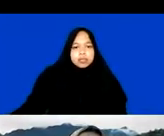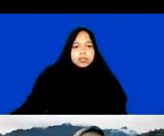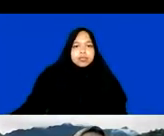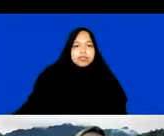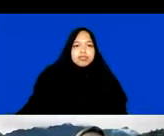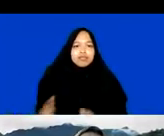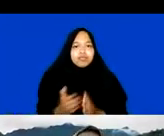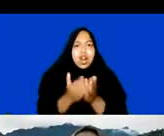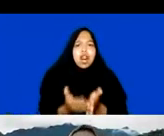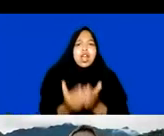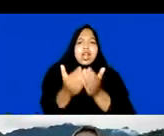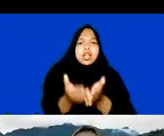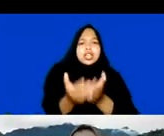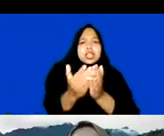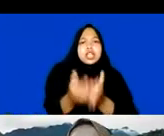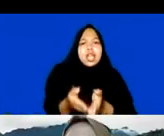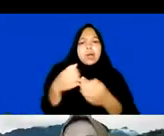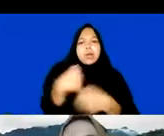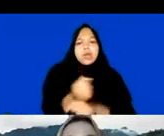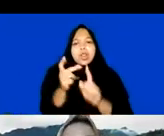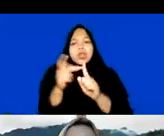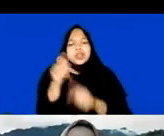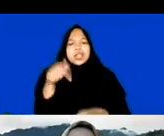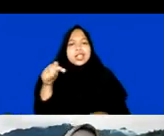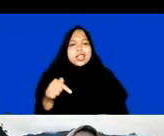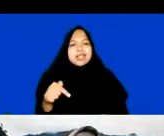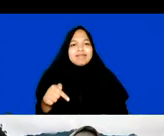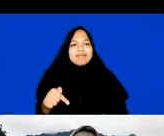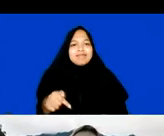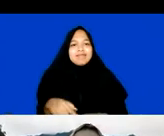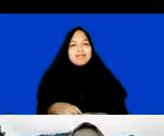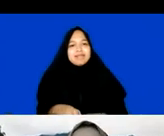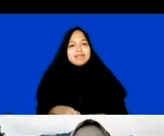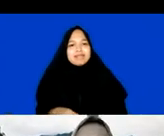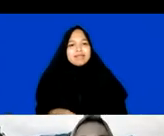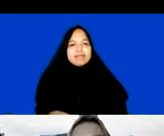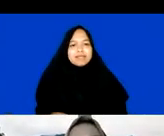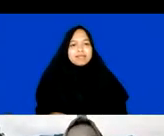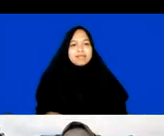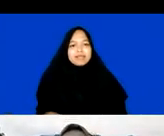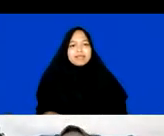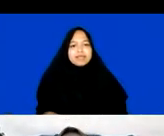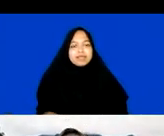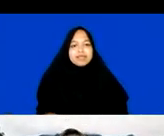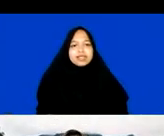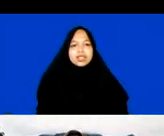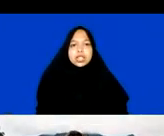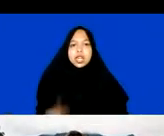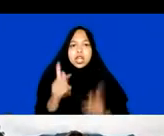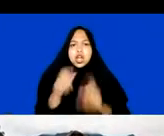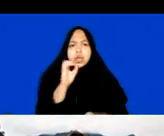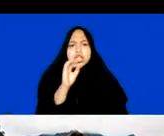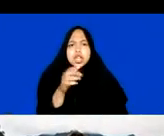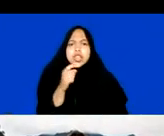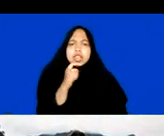berlayar ketika membuat seni itu menganggap seperti sedang berada berlayar di atas kapal gitu ya Mas Kira ya. Nah, kalau berbicara